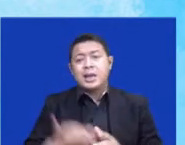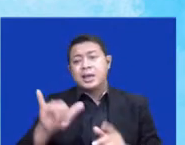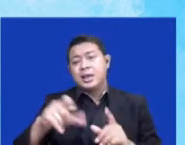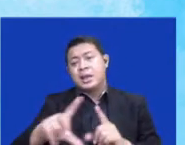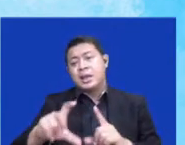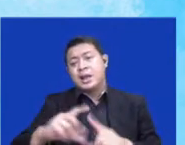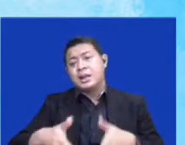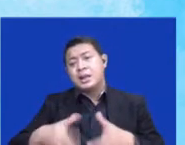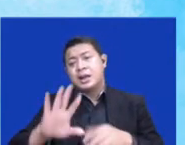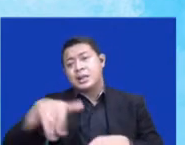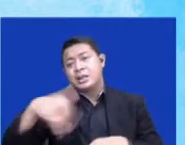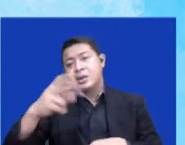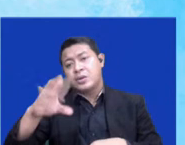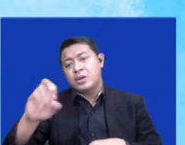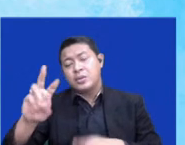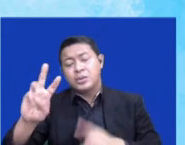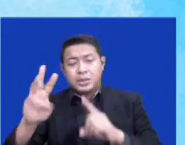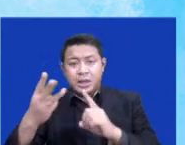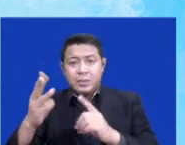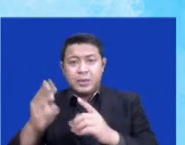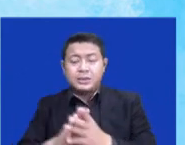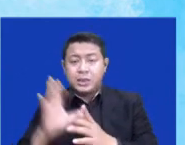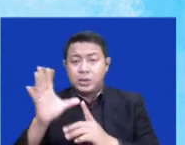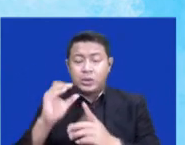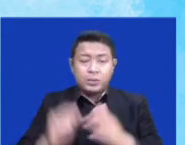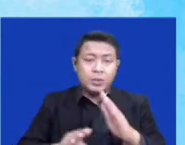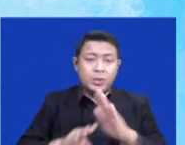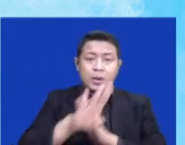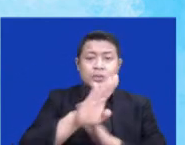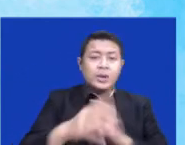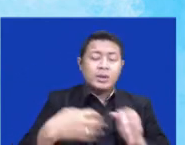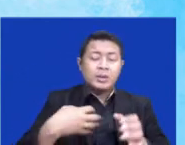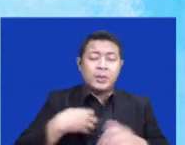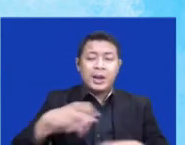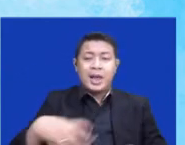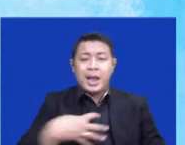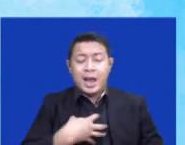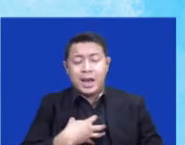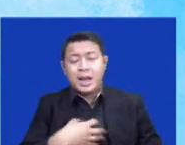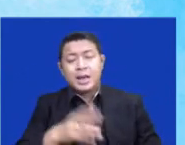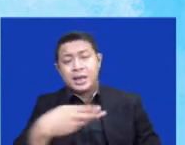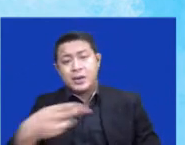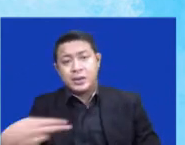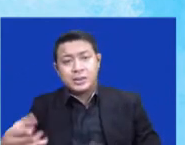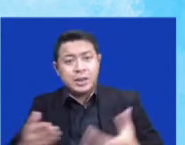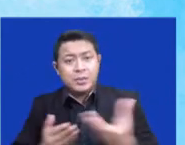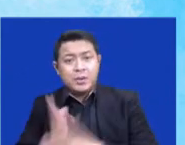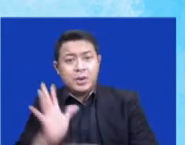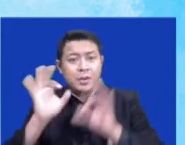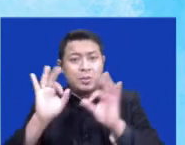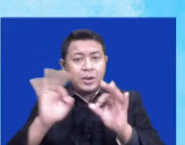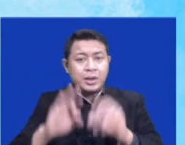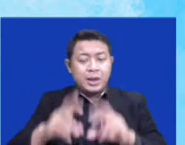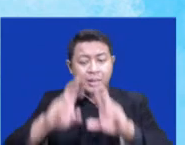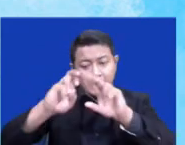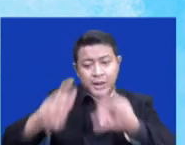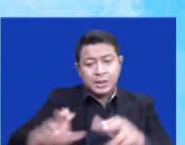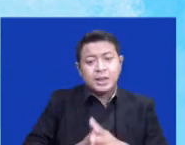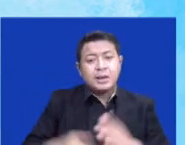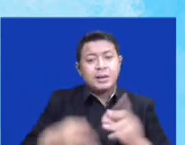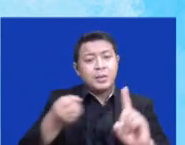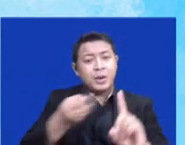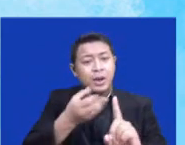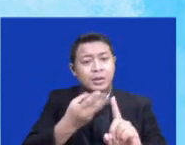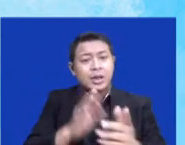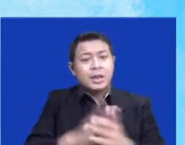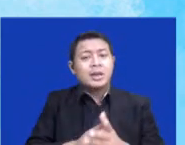tahun 2013 dan untuk memajukan dan membela hak-hak anak di Indonesia melalui pendidikan, penelitian, advokasi, dan pemberdayaan